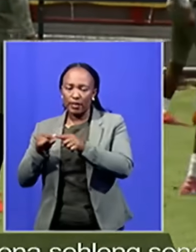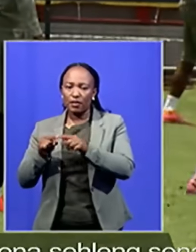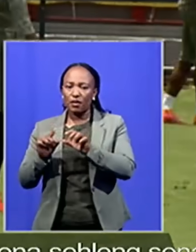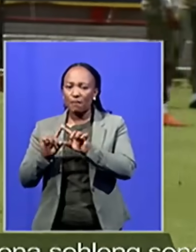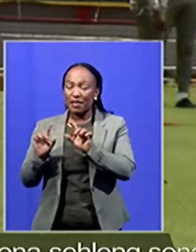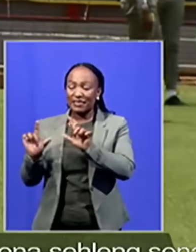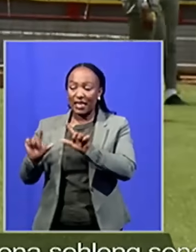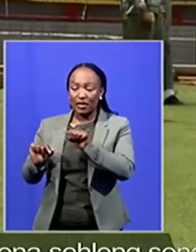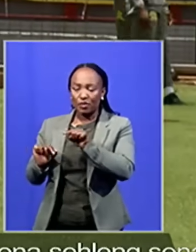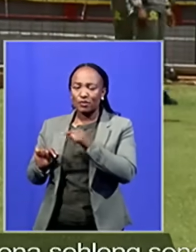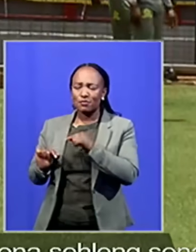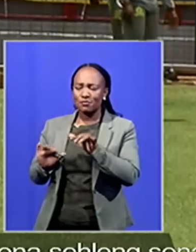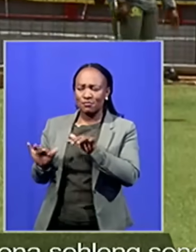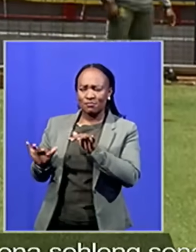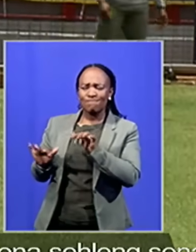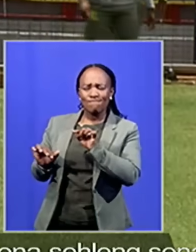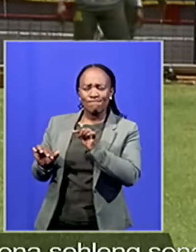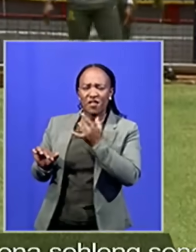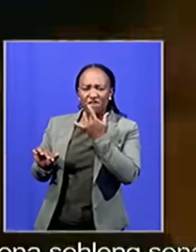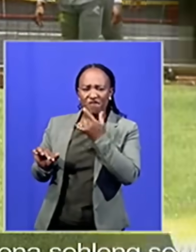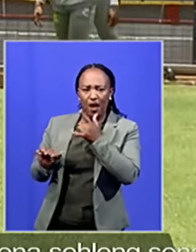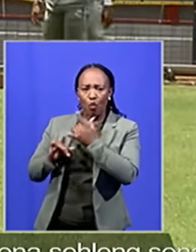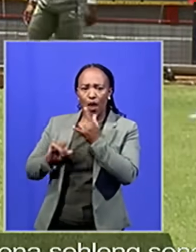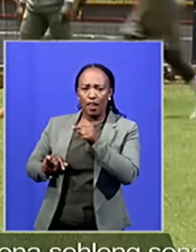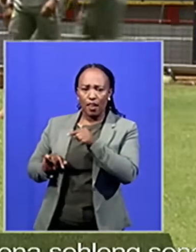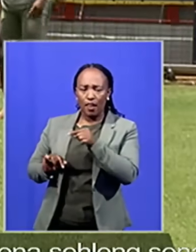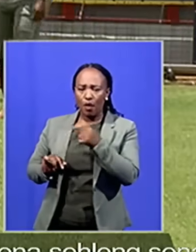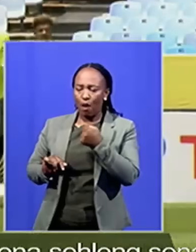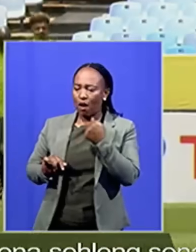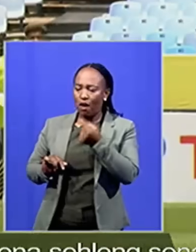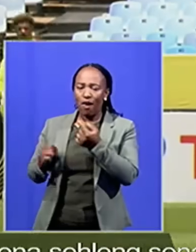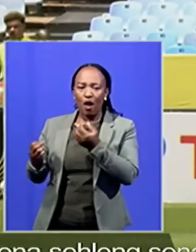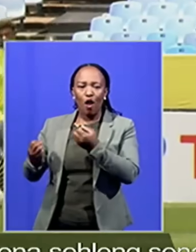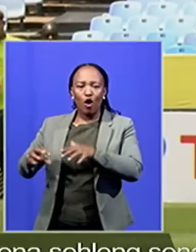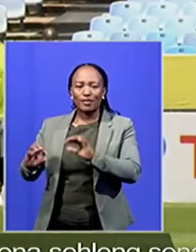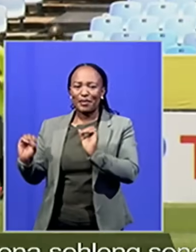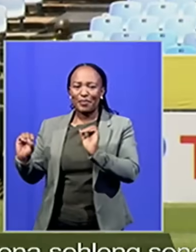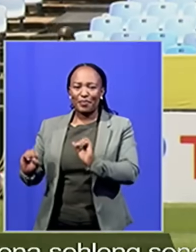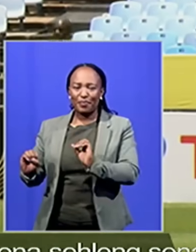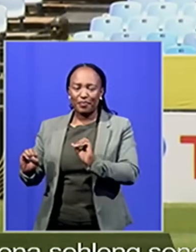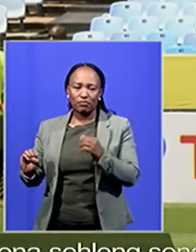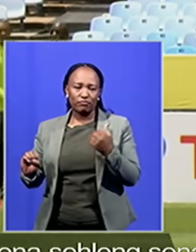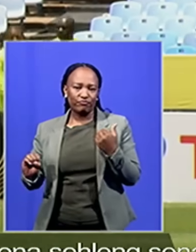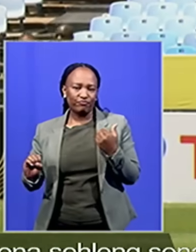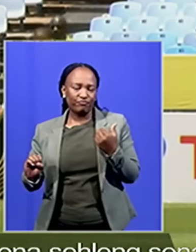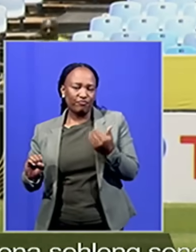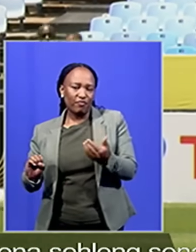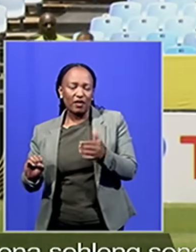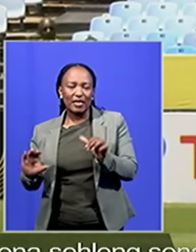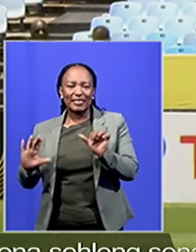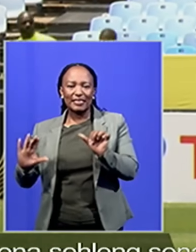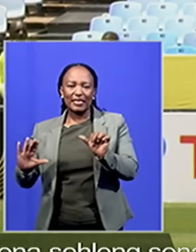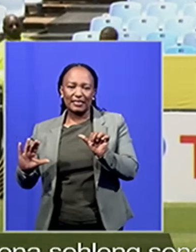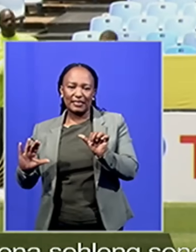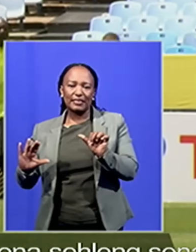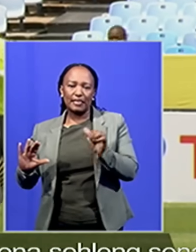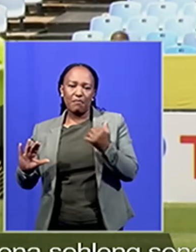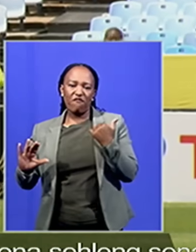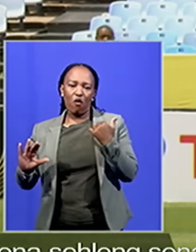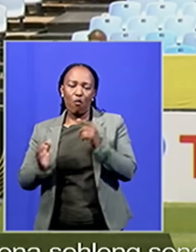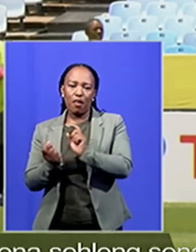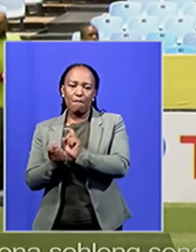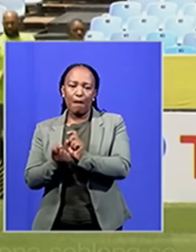mamoratwa kgatlhanong le Al Hilal ka ge ba so lahlegelwe kgatlhanong le sehlopha se mo dipapading tše 6 mo nakong ya go